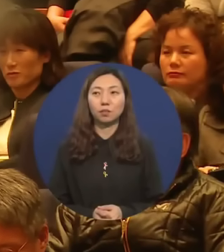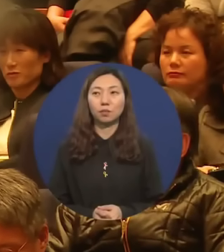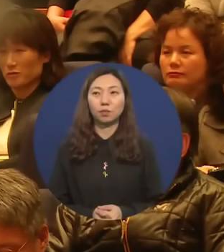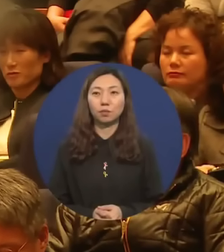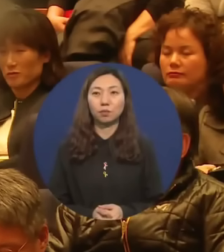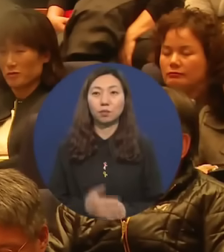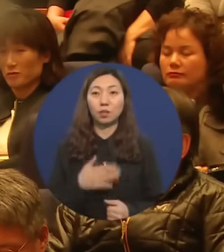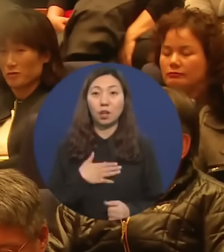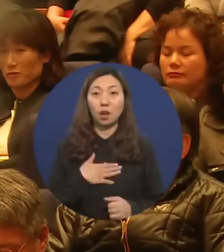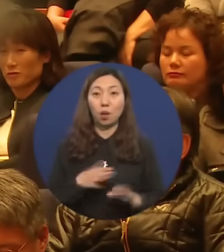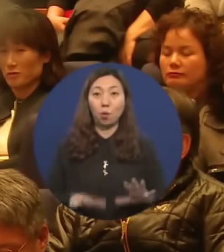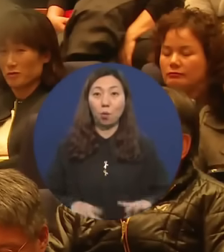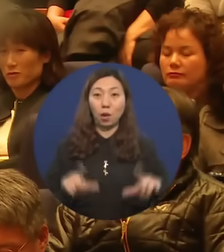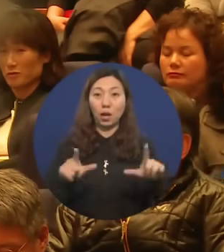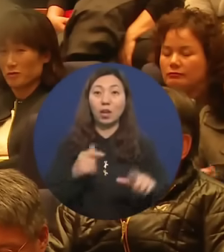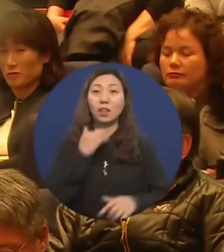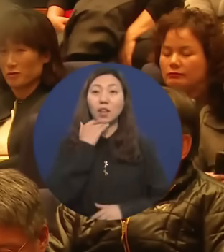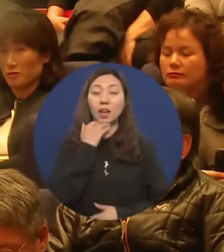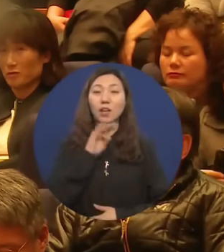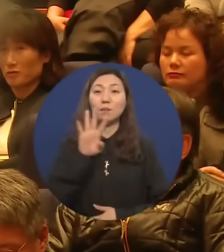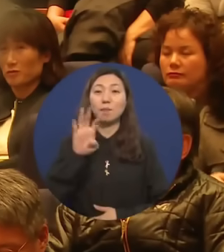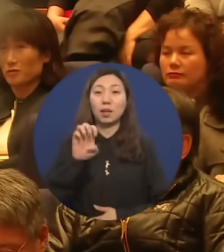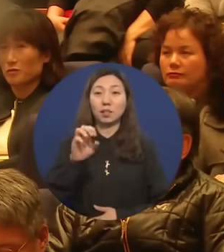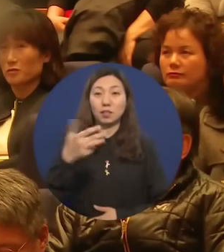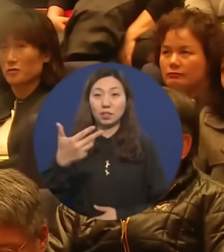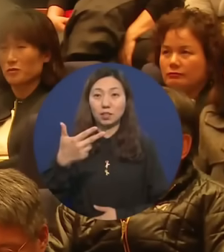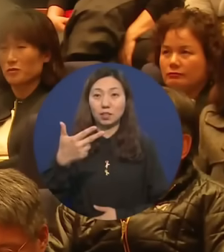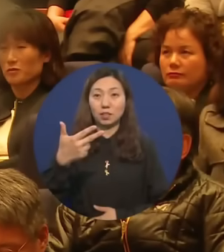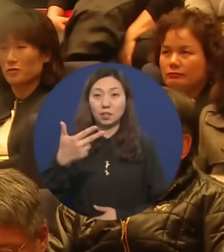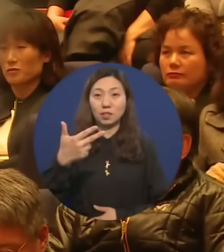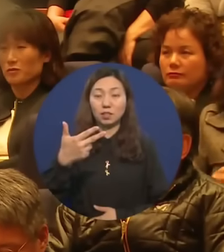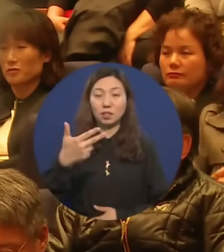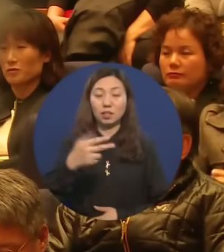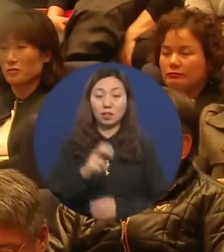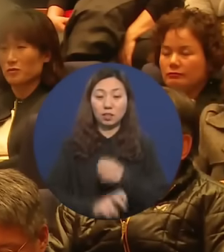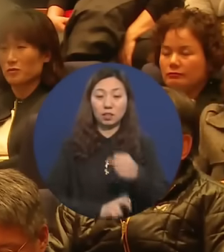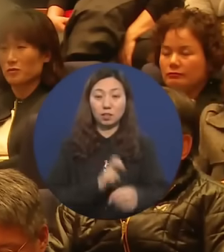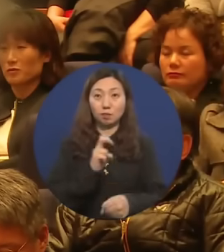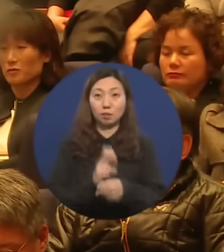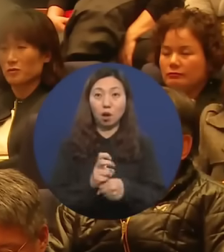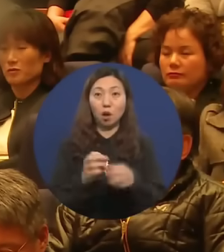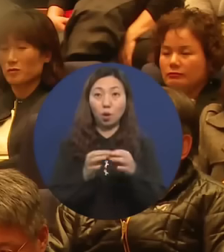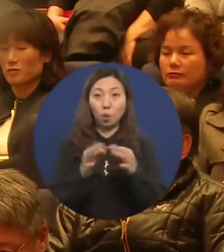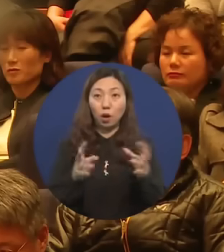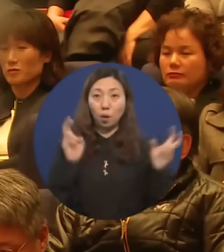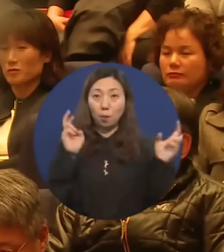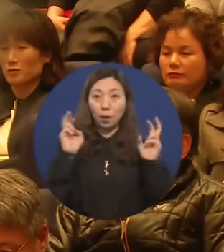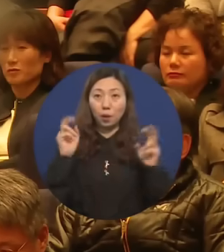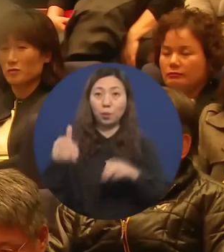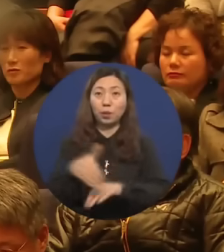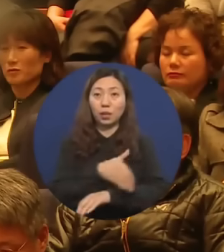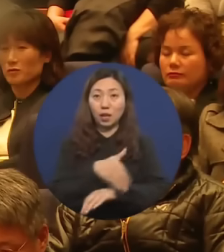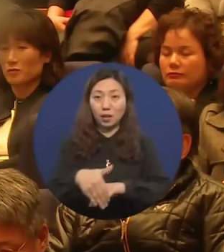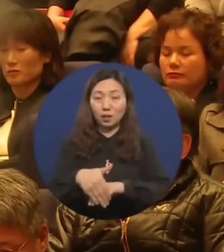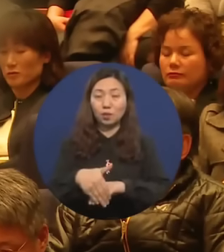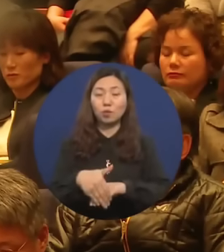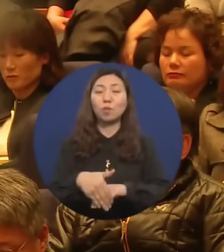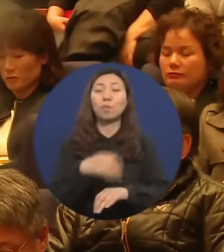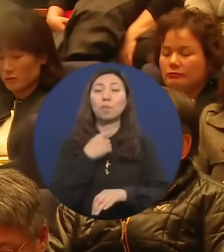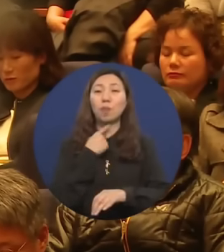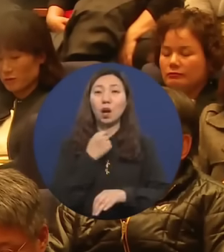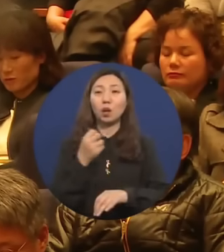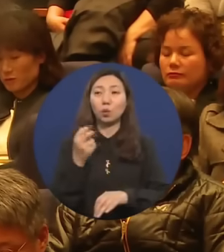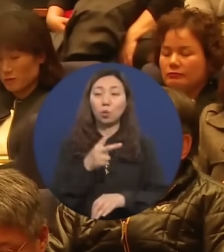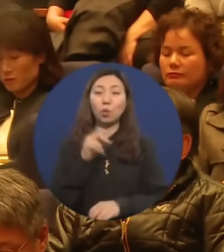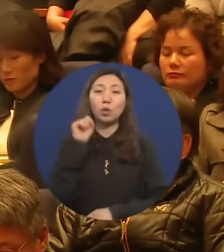제가 올해 47입니다. 저는 20년 동안 회사를 다니고 있었으며